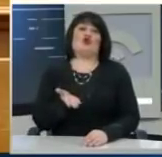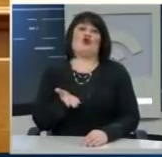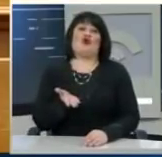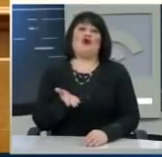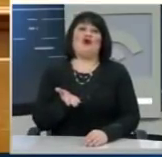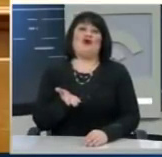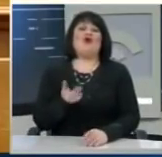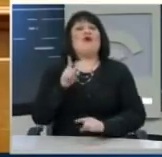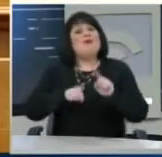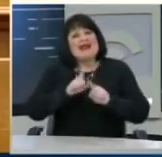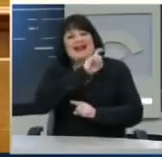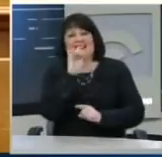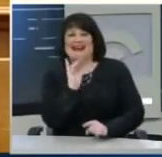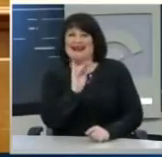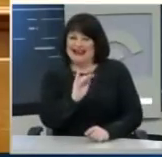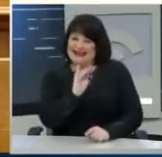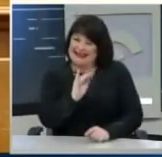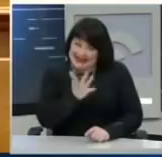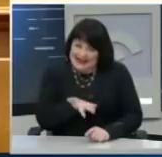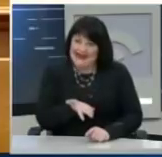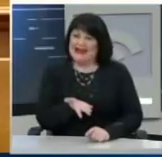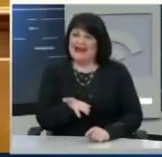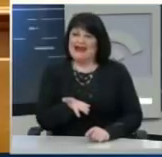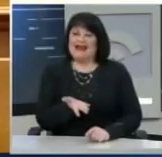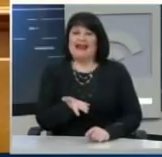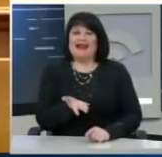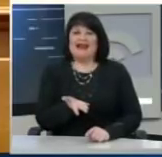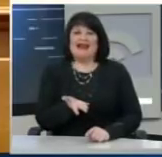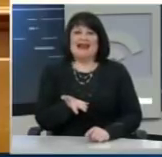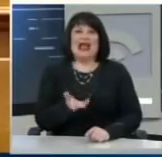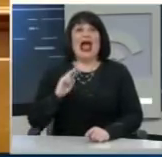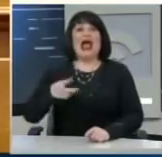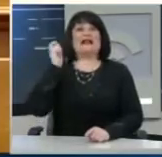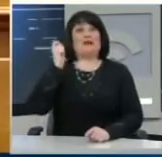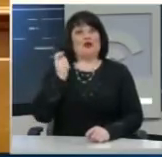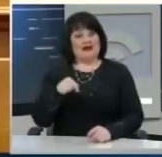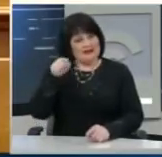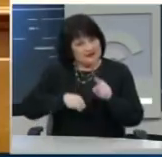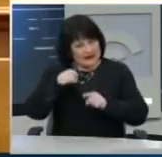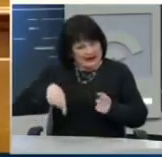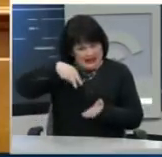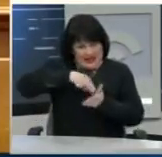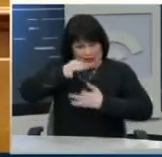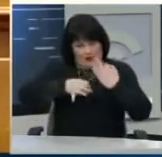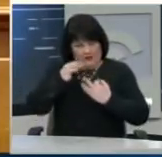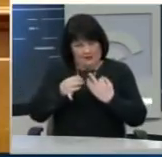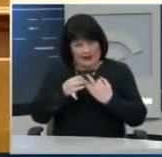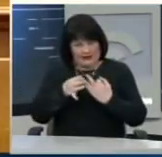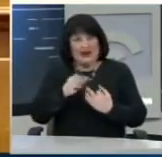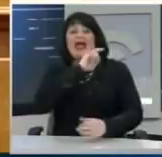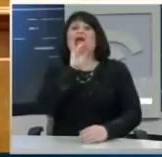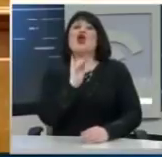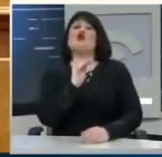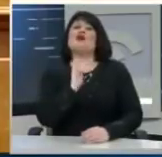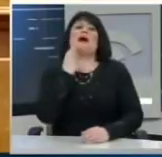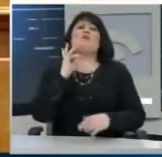που έθεσαν ορισμένοι εκ των οποίων ανέβηκαν σε αυτό το βήμα με διάθεση αντιπολιτευτική σήμερα. Στο ερώτημα